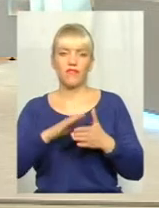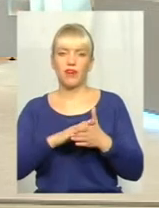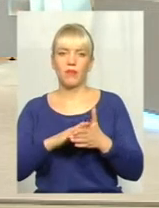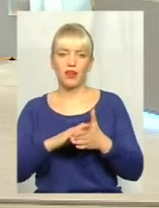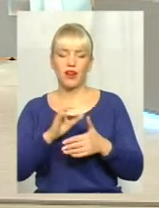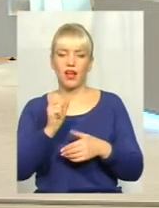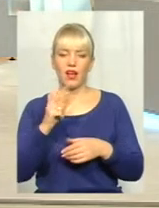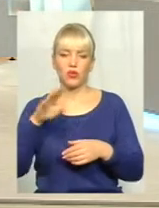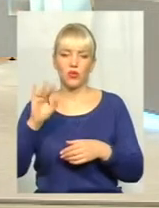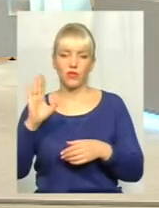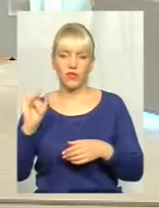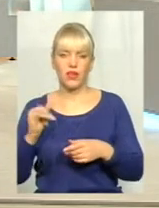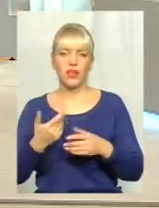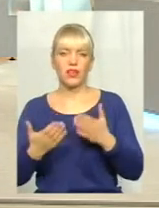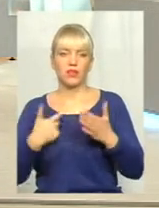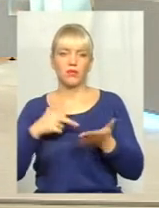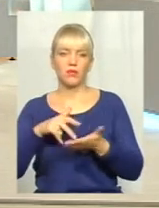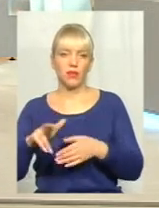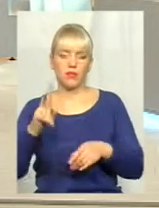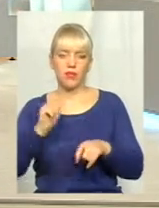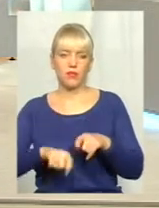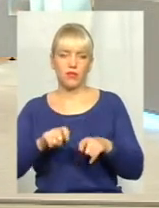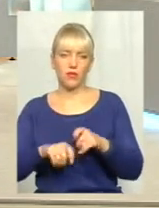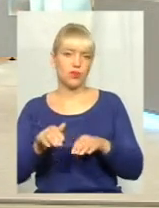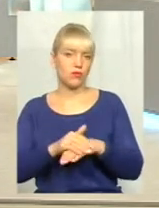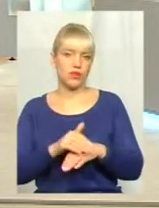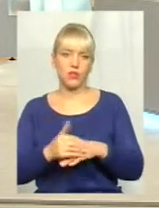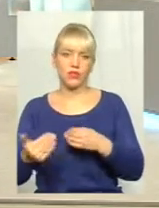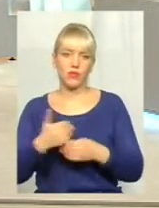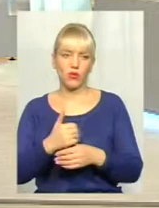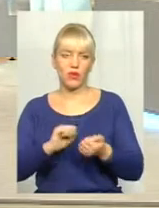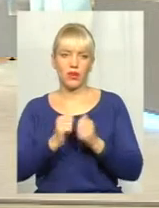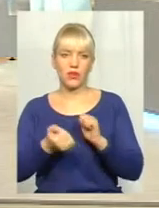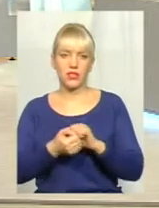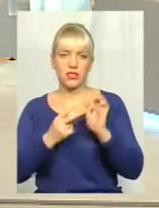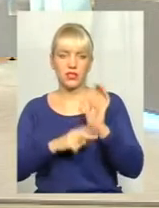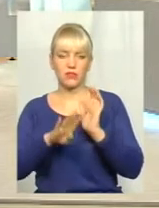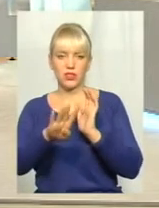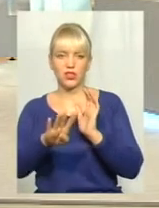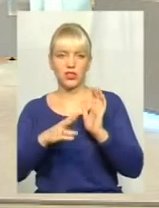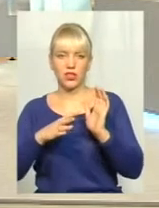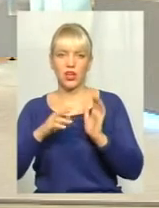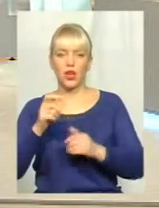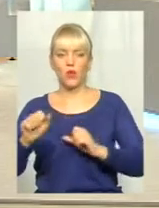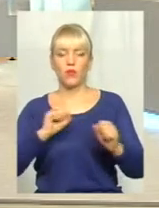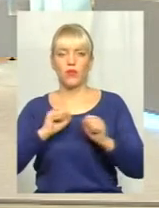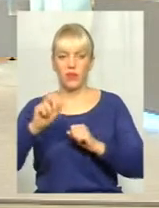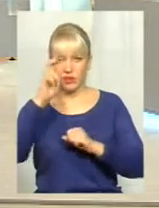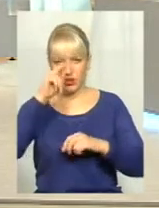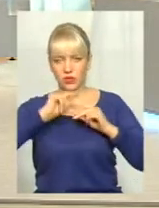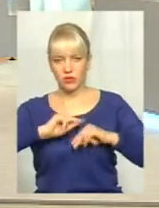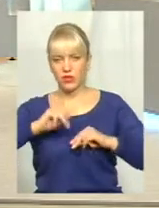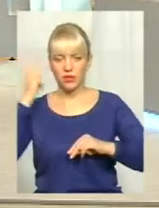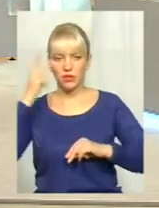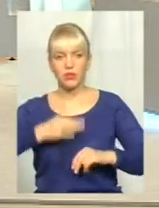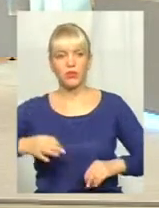людини, якщо ми прийдемо на перевірку за таким фактом. Будь ласка, приходьте, звертайтеся. Кам'янецька, 74, управління Держпраці у Хмельницькій області. Тобто,